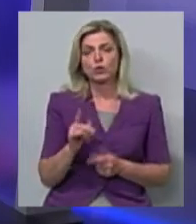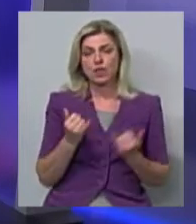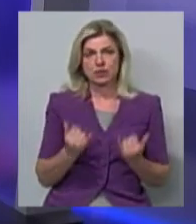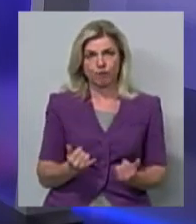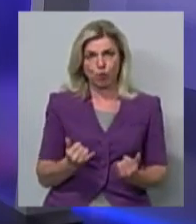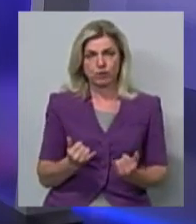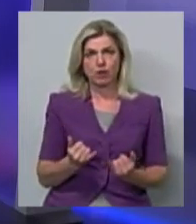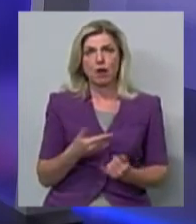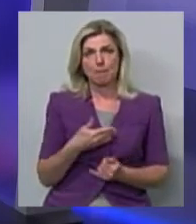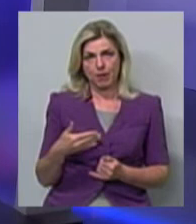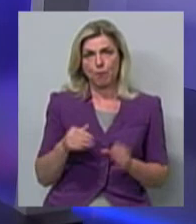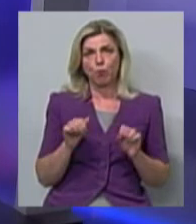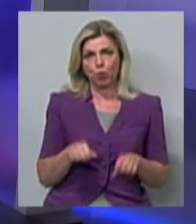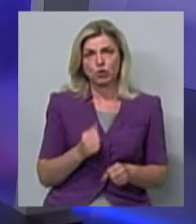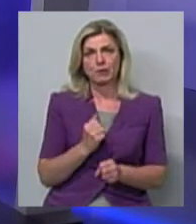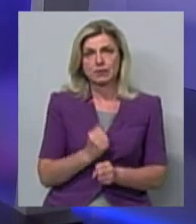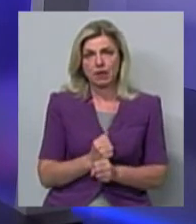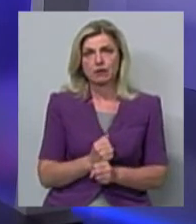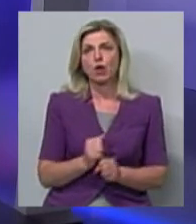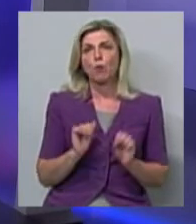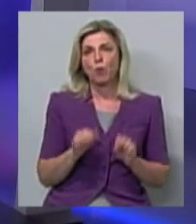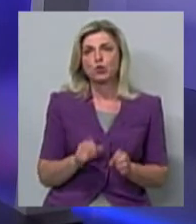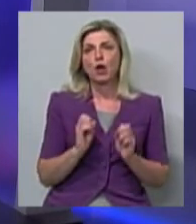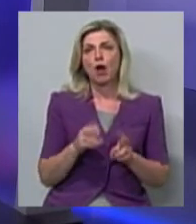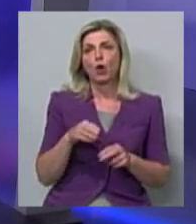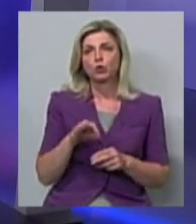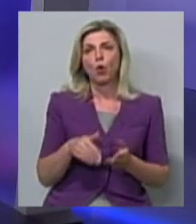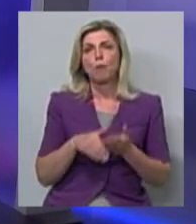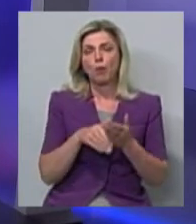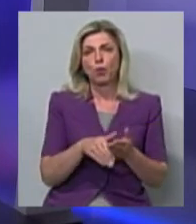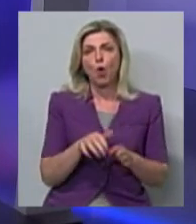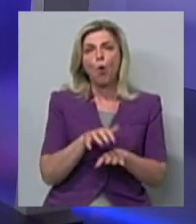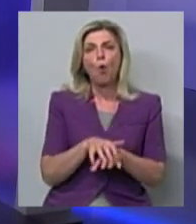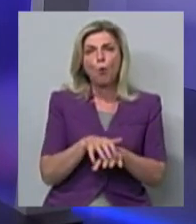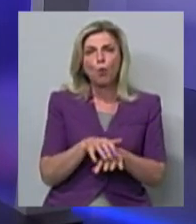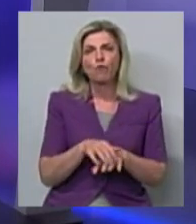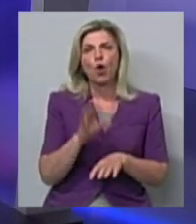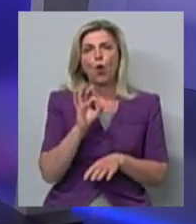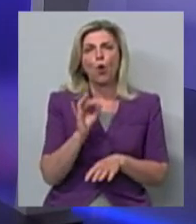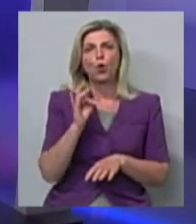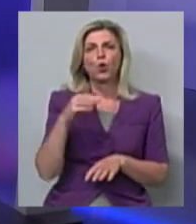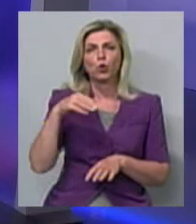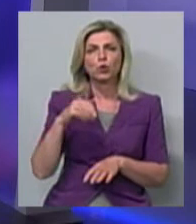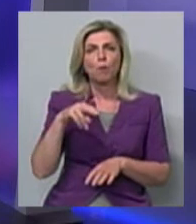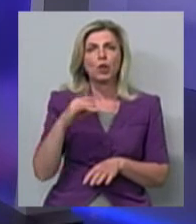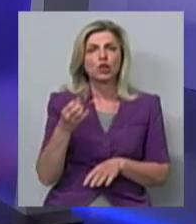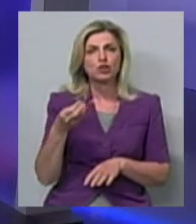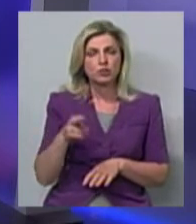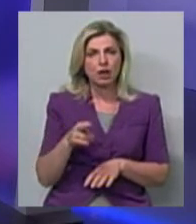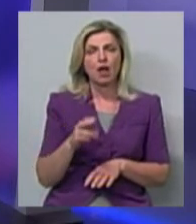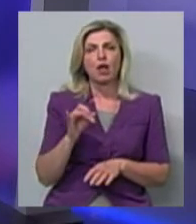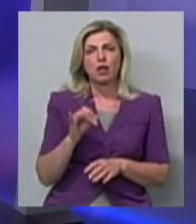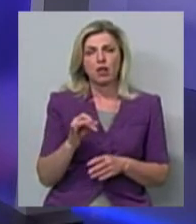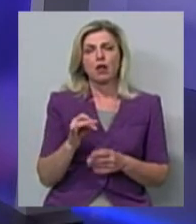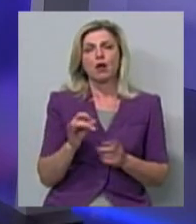день мы можем сделать, мы можем как-то помочь этим детям. Обувь ортопедическая, еще какие-то приспособления ортопедические, для того,